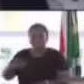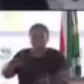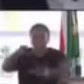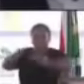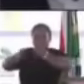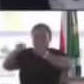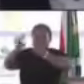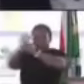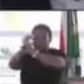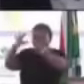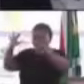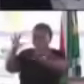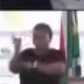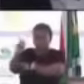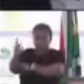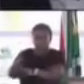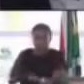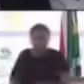khona